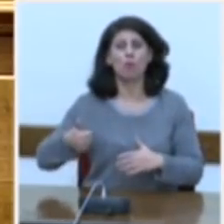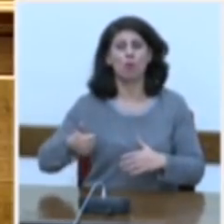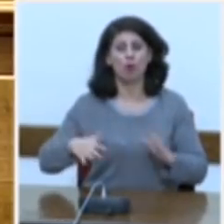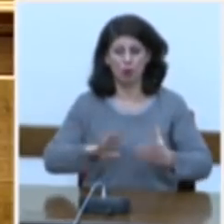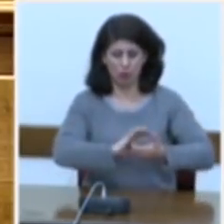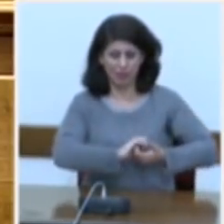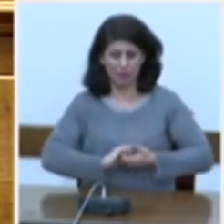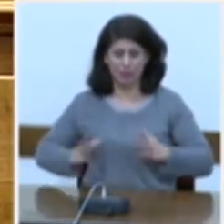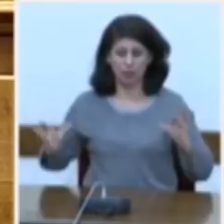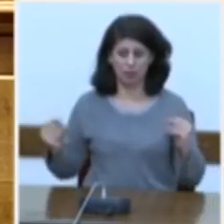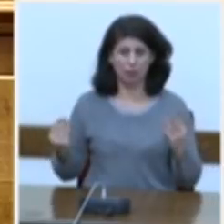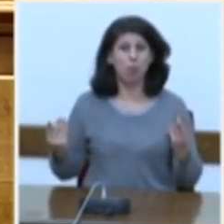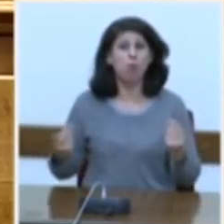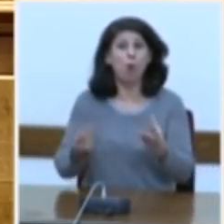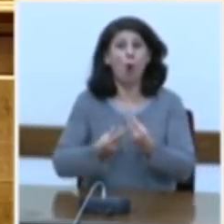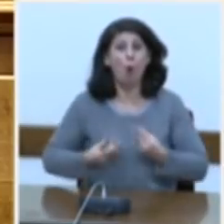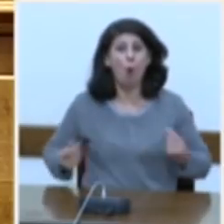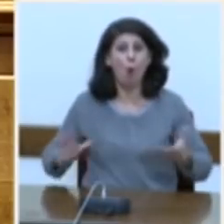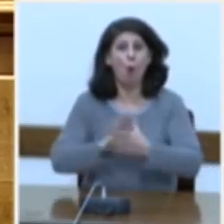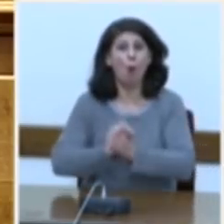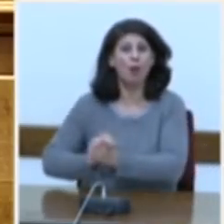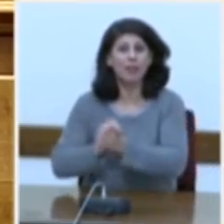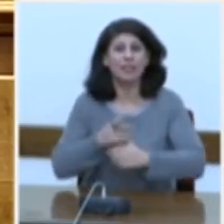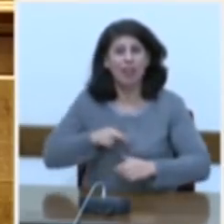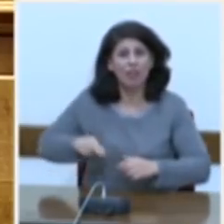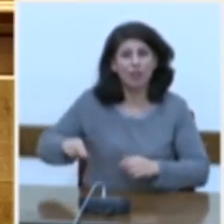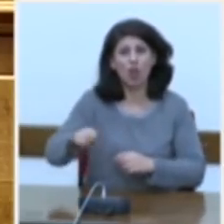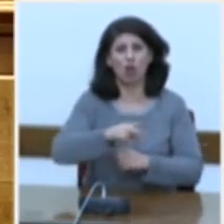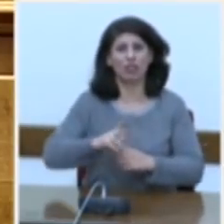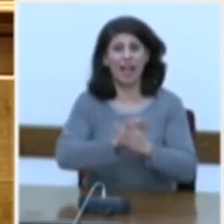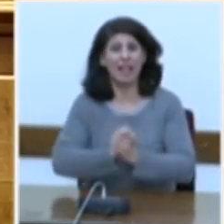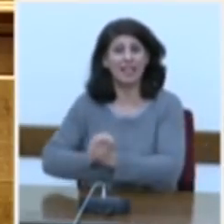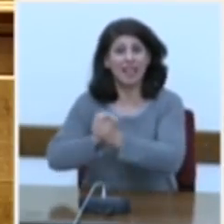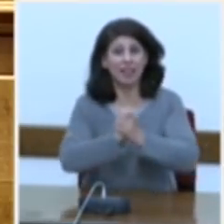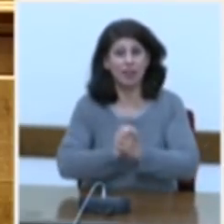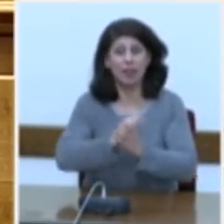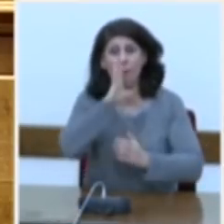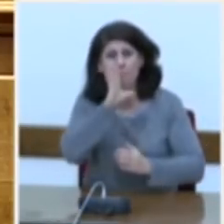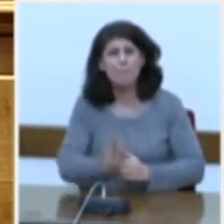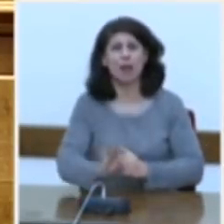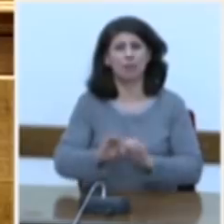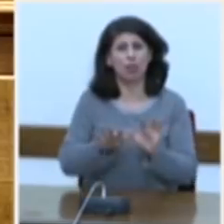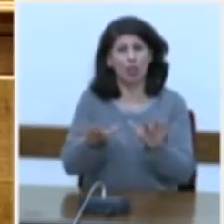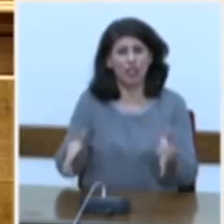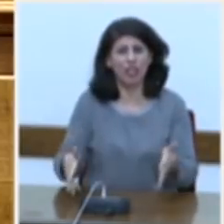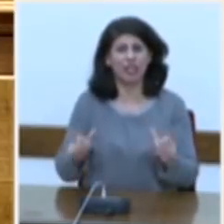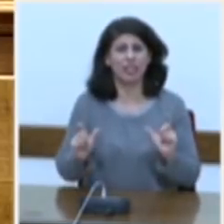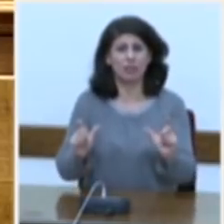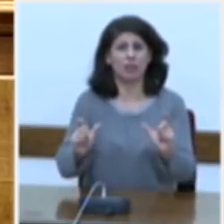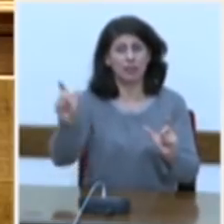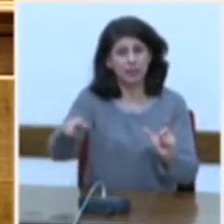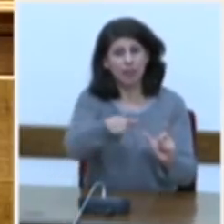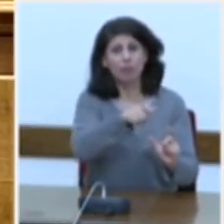συλλογικότητας, της συναδελφικότητας, της αλληλεγγύης, που είναι το πραγματικό δίχτυ ασφαλείας κάθε